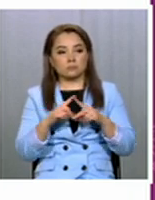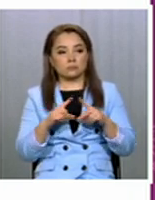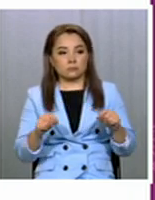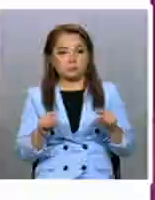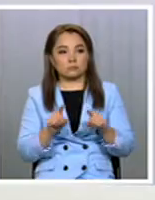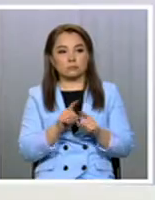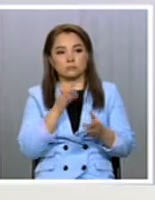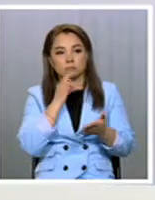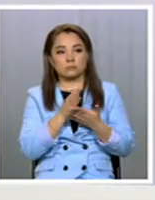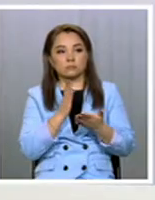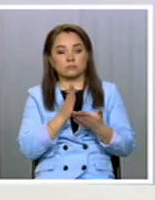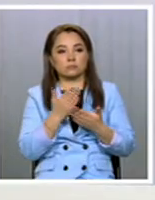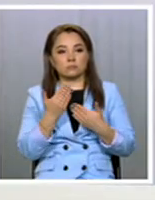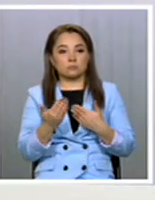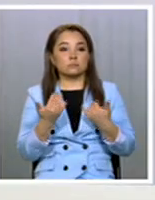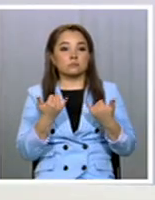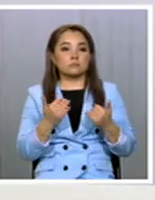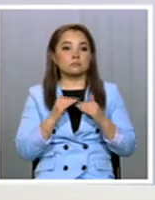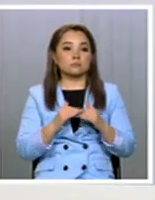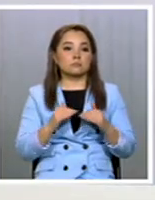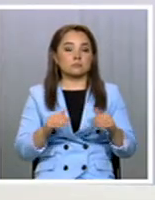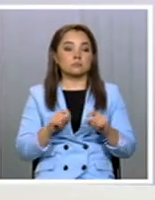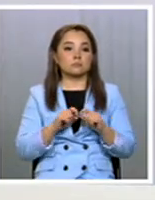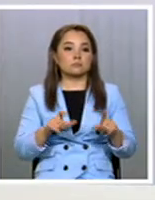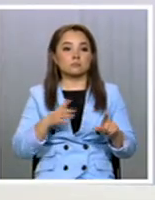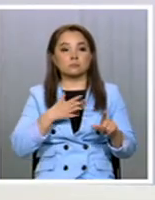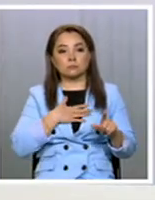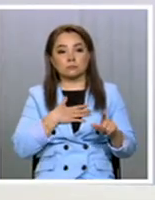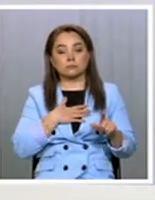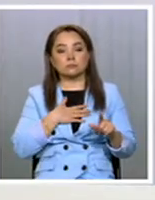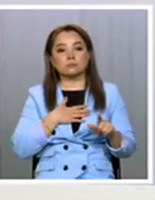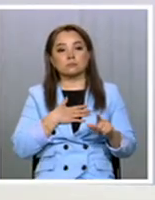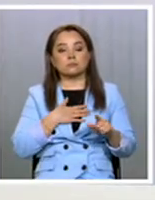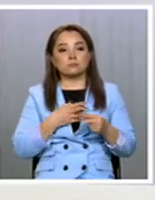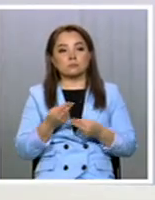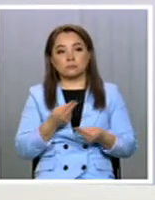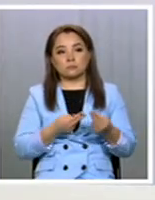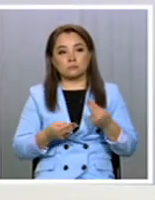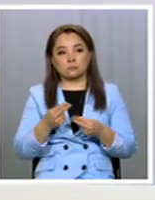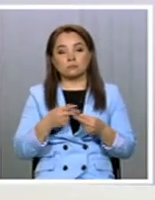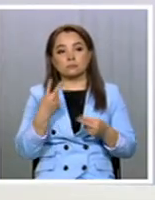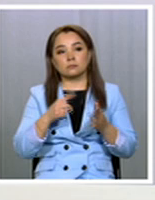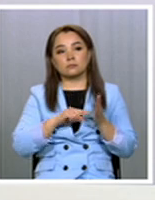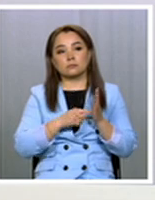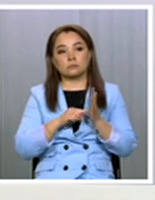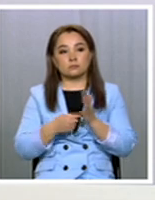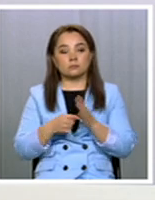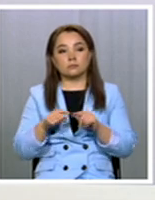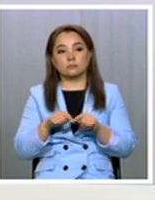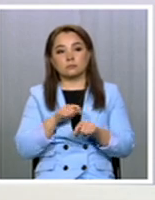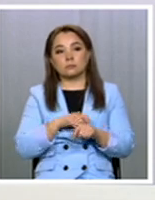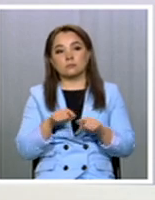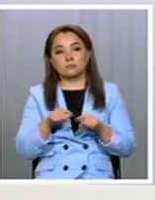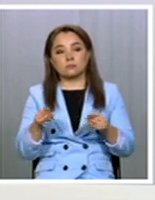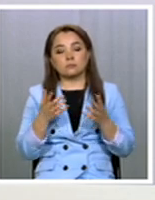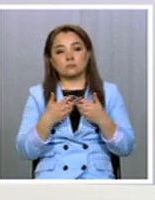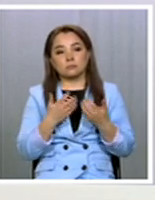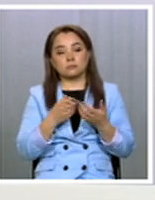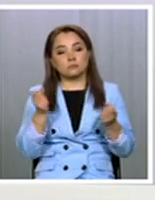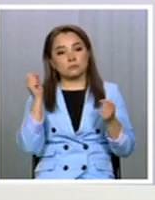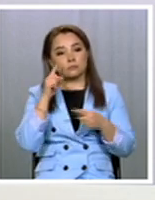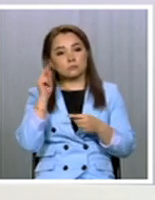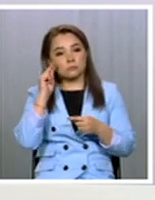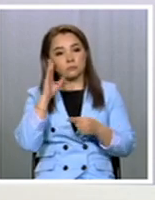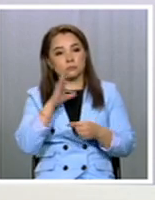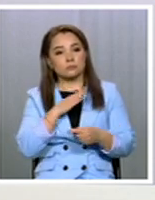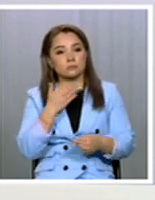үшбұрыш. Балалар, бүгін сабақта біз координаттарымен берген екі нүктенің ара қашықтығын есептеуді үйрендік.